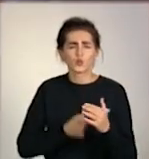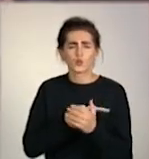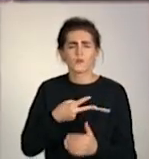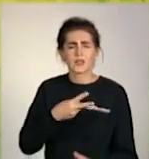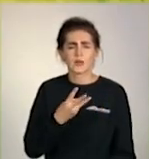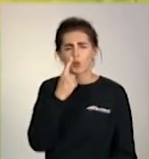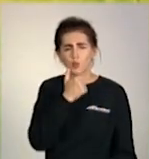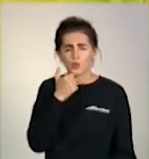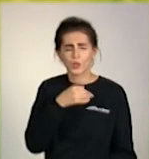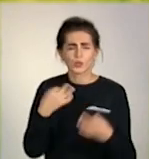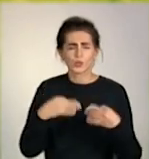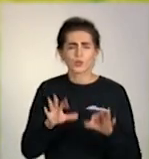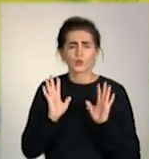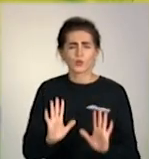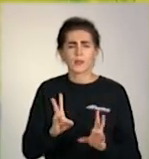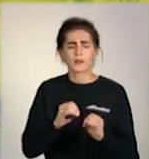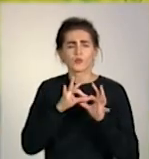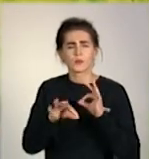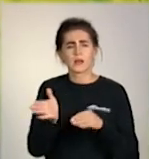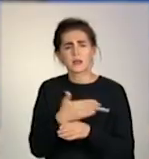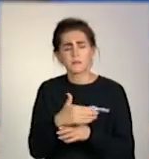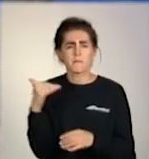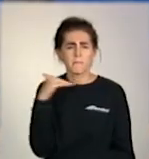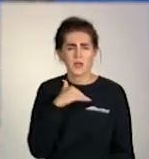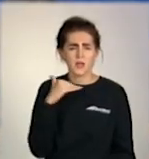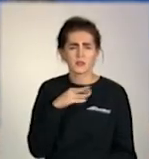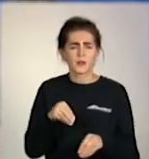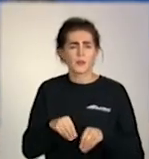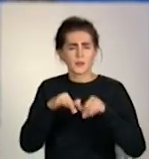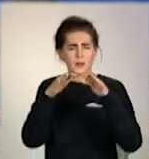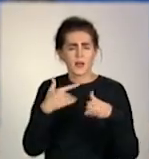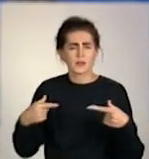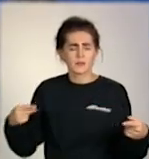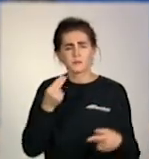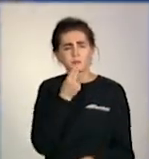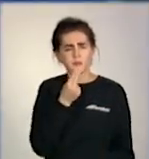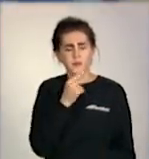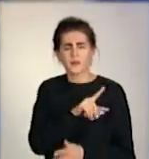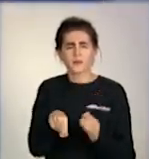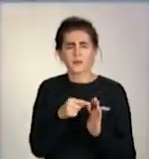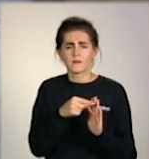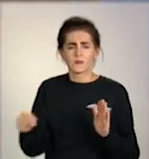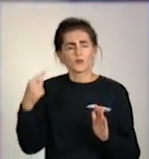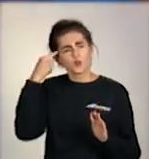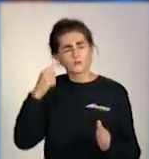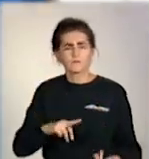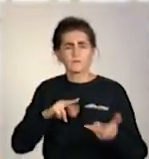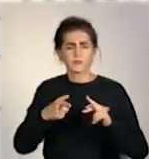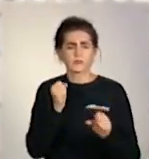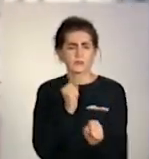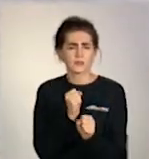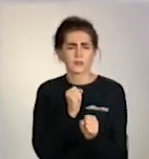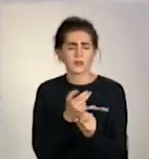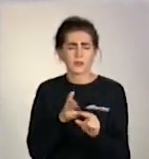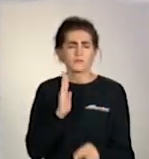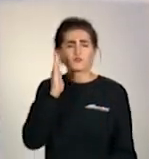року будуть дозволені надтонкі пакети для риби, м'яса та сипких продуктів. За цей час мають придумати альтернативу. В